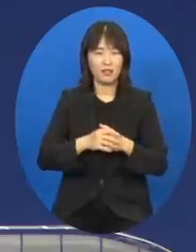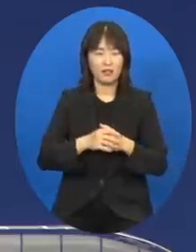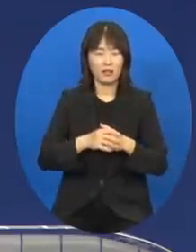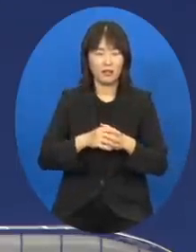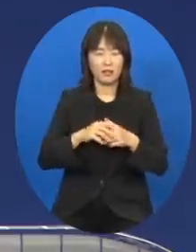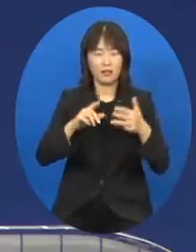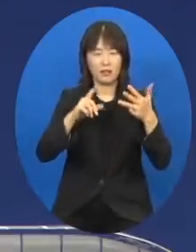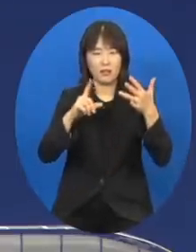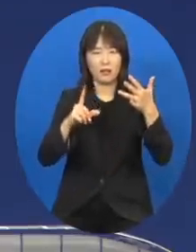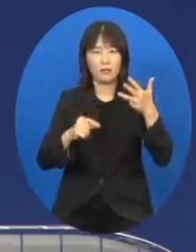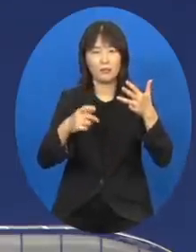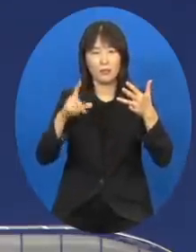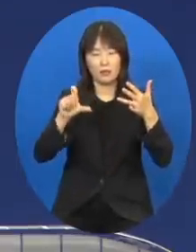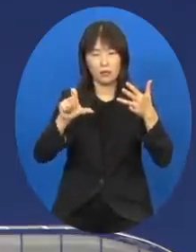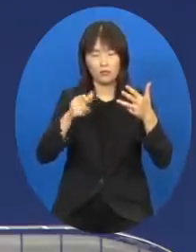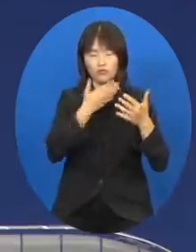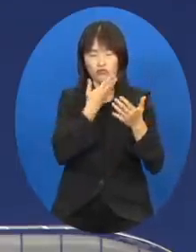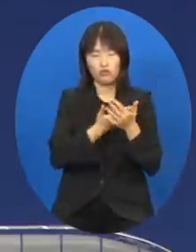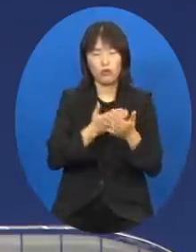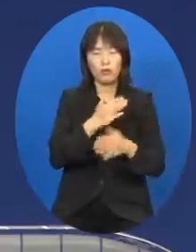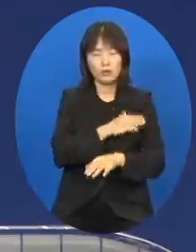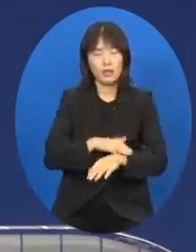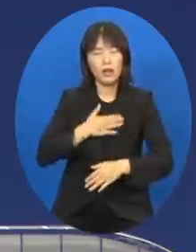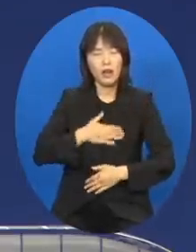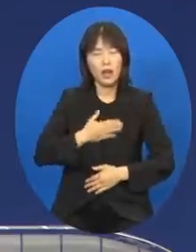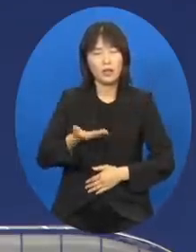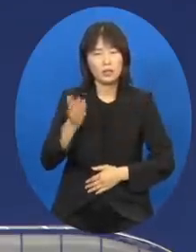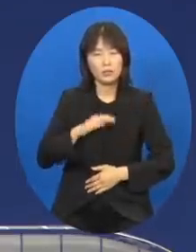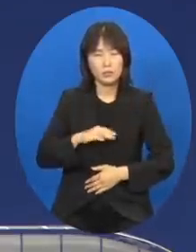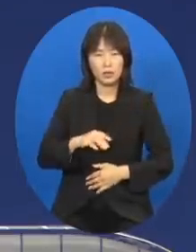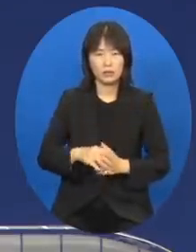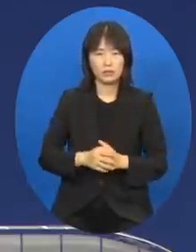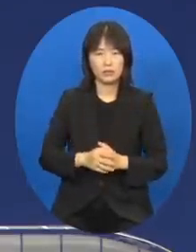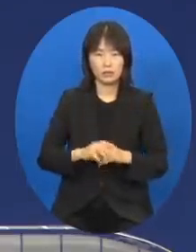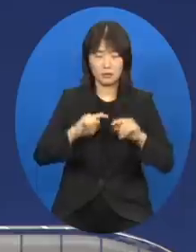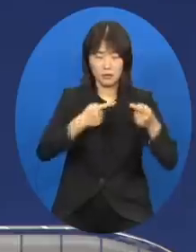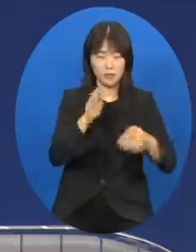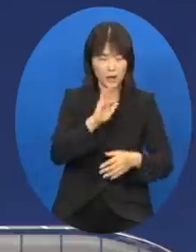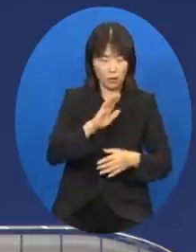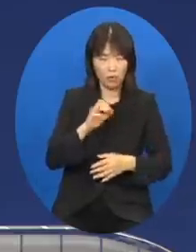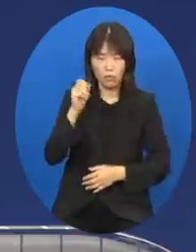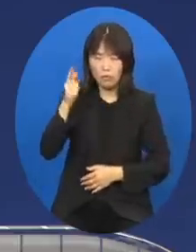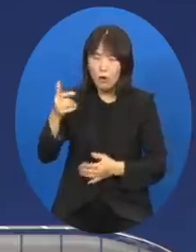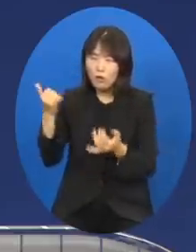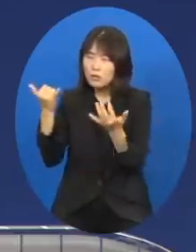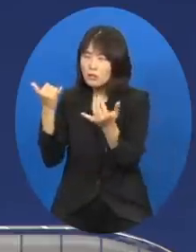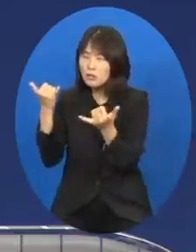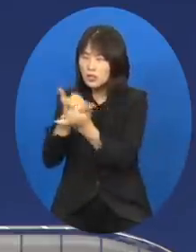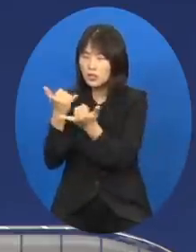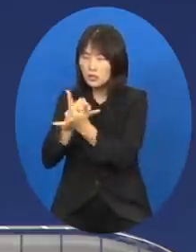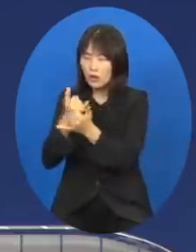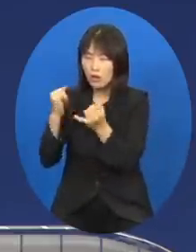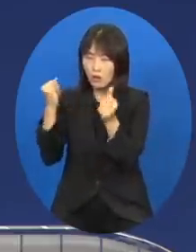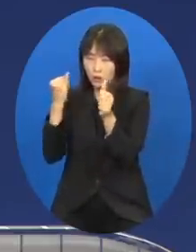알지만 그러나 먼 친척 결혼식에는 갈 거예요. 왜 그렇죠?